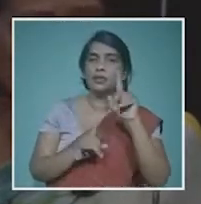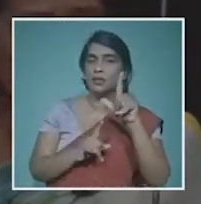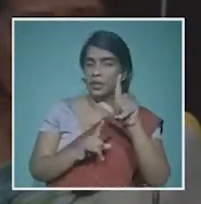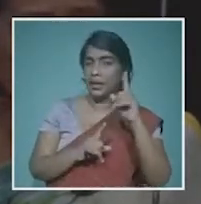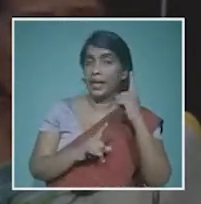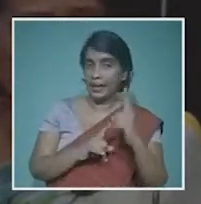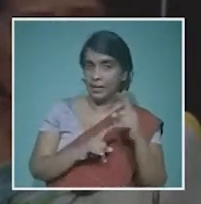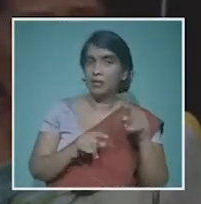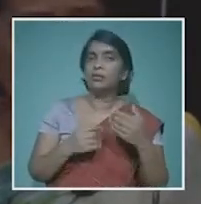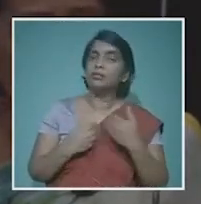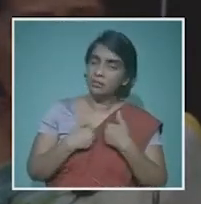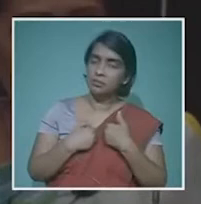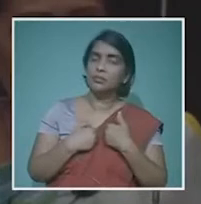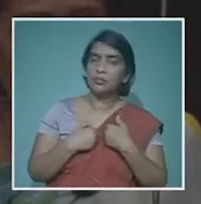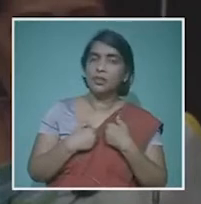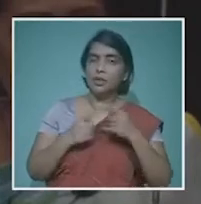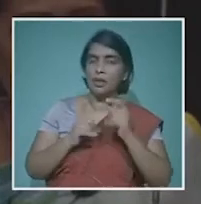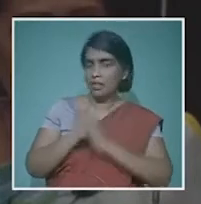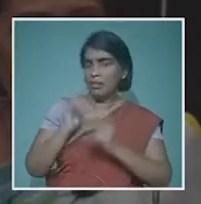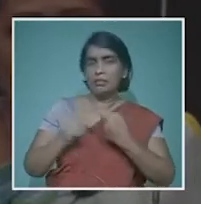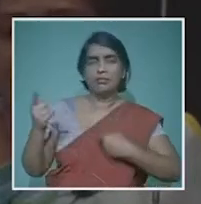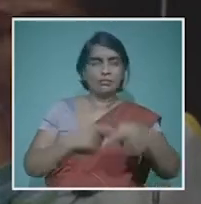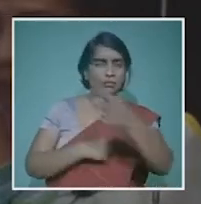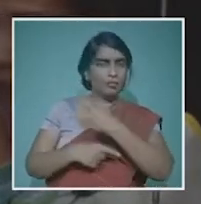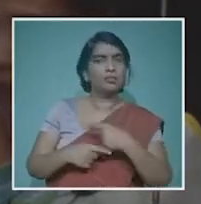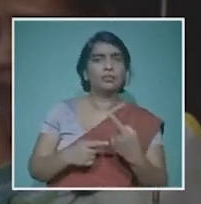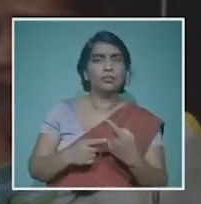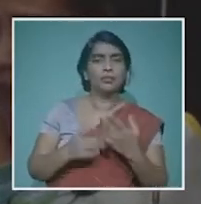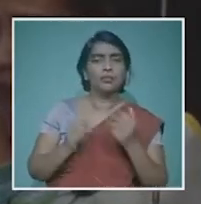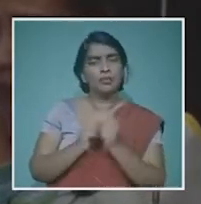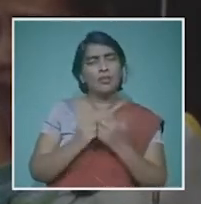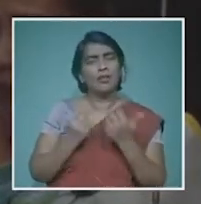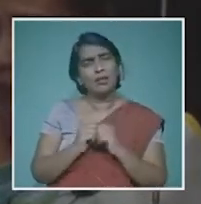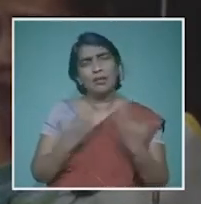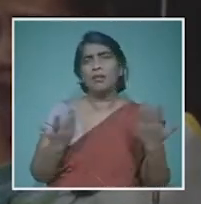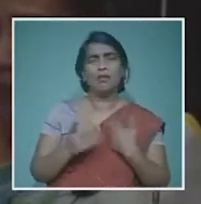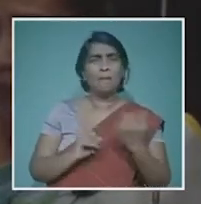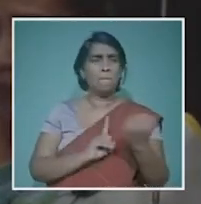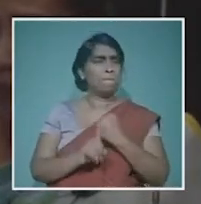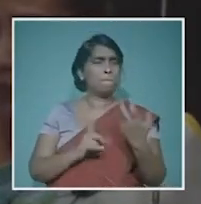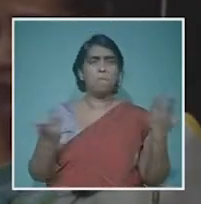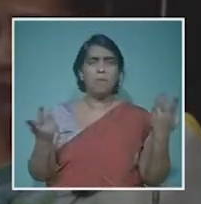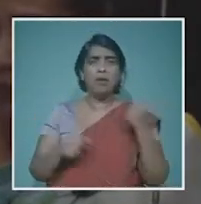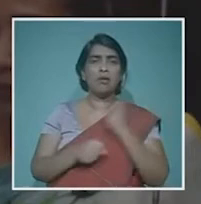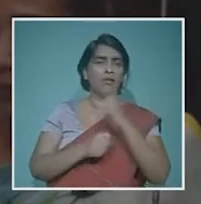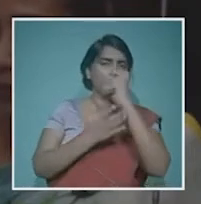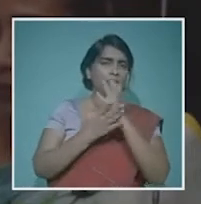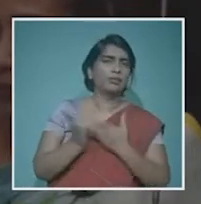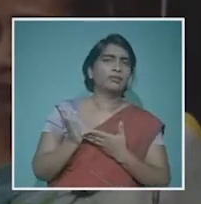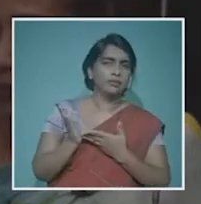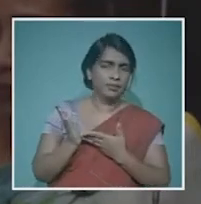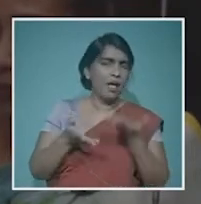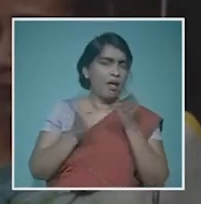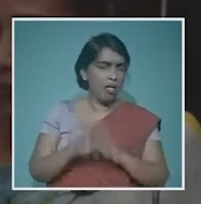90 මම වුණත් මේ ඉන්න මහජන නියෝජිතෙක් හරි කරත් එකයි නොකරත් එකයි මුකුත් කරන්න බෑ. එහෙමනේ ආණ්ඩුක්‍රම ව්‍යවස්ථාව සනවගන්ති